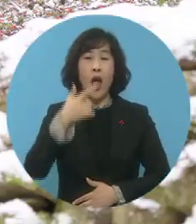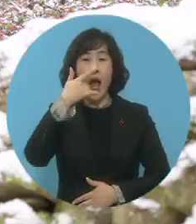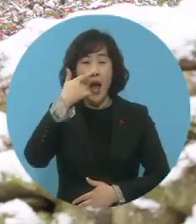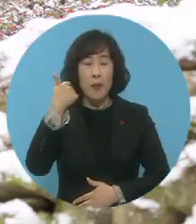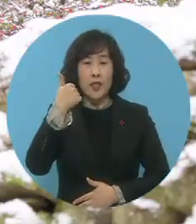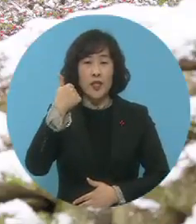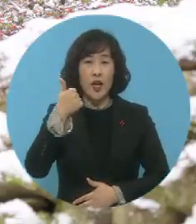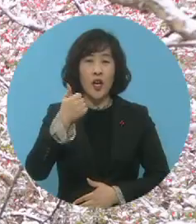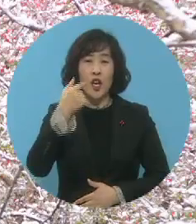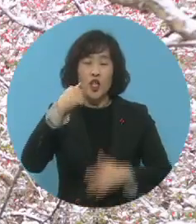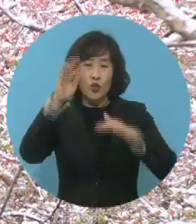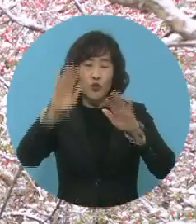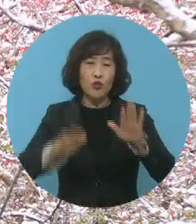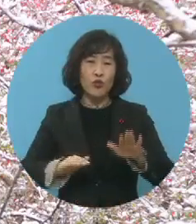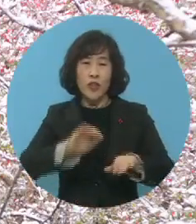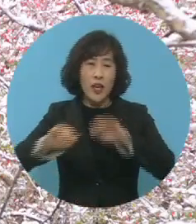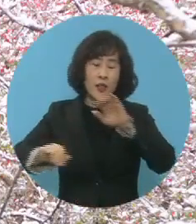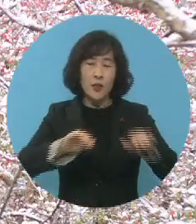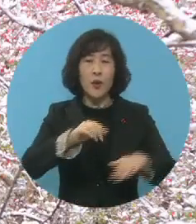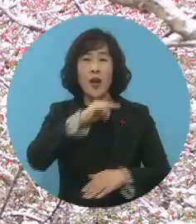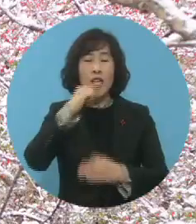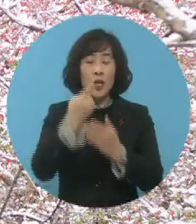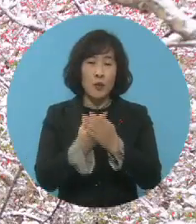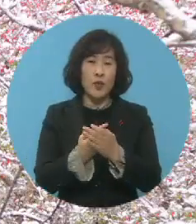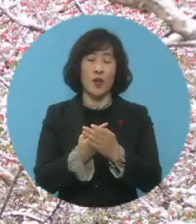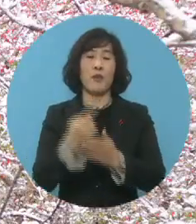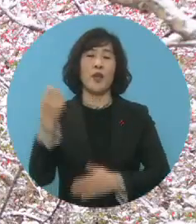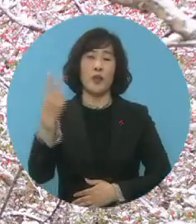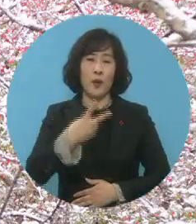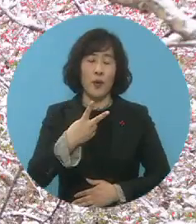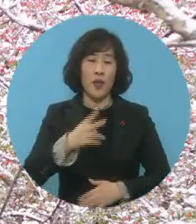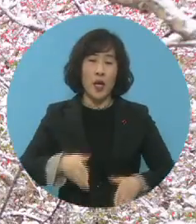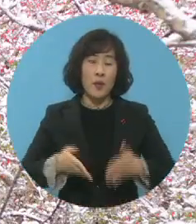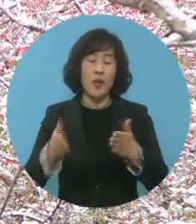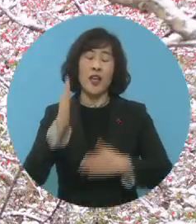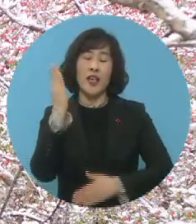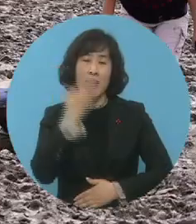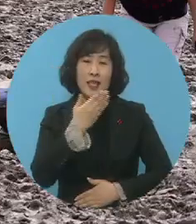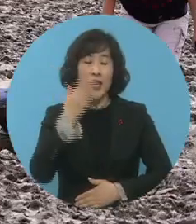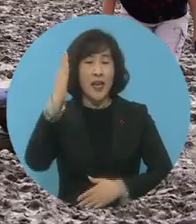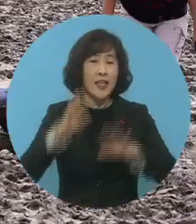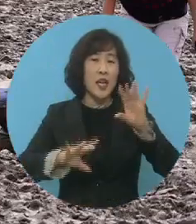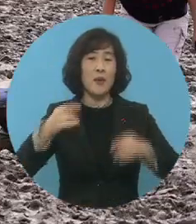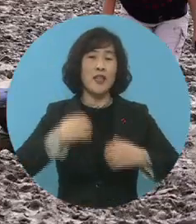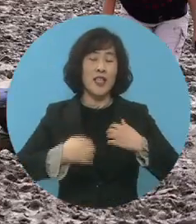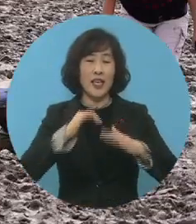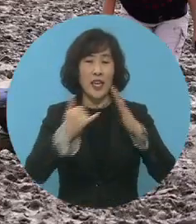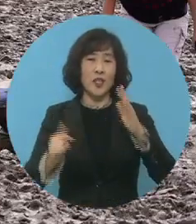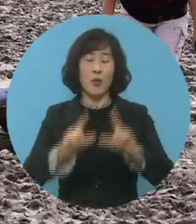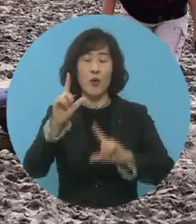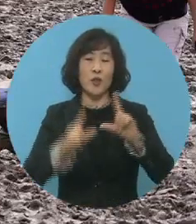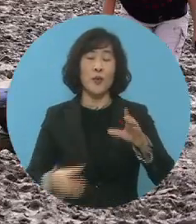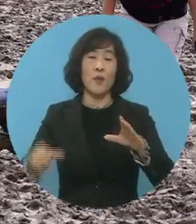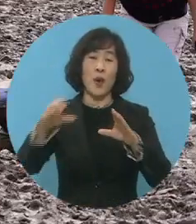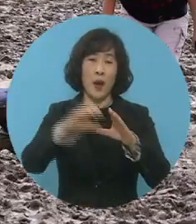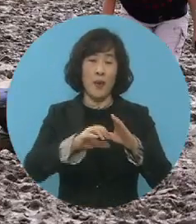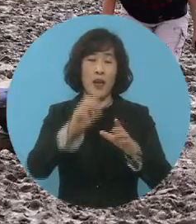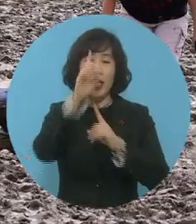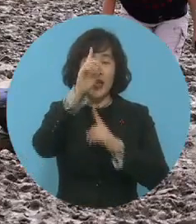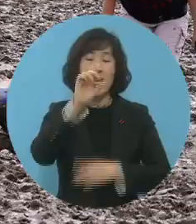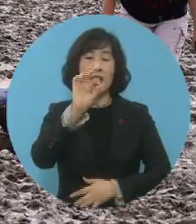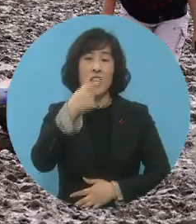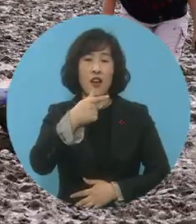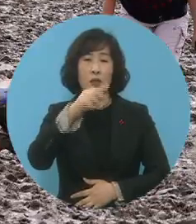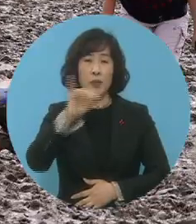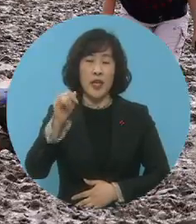씨의 아 아버지가 눈을 헤치고 따오신 그 붉은 산수유 열매와 남도의 청정한 갯벌을 즐기는 가족의